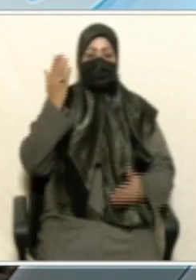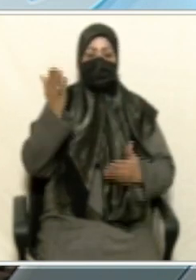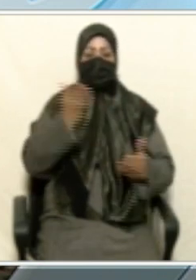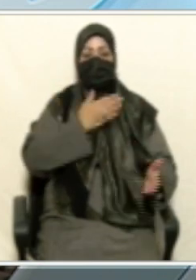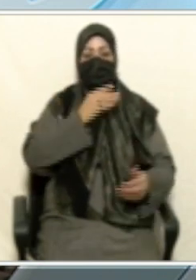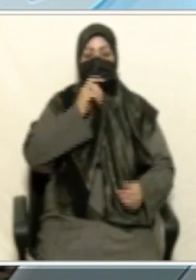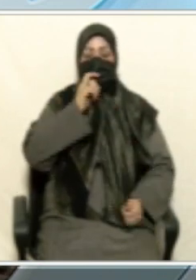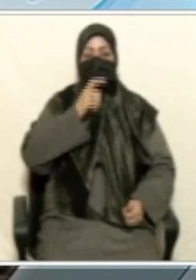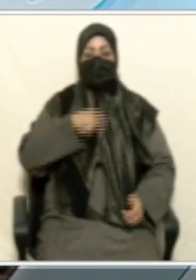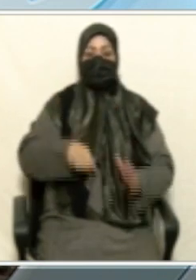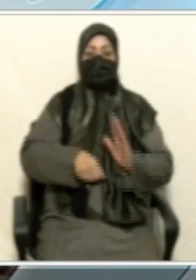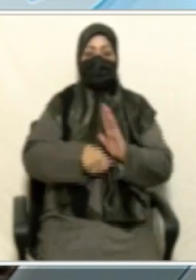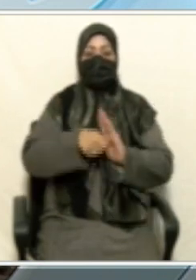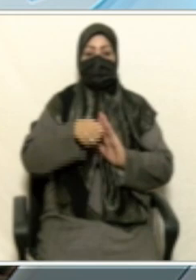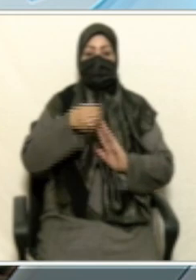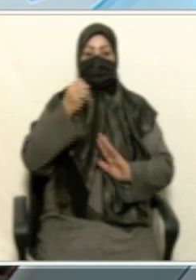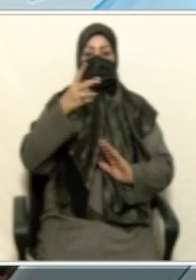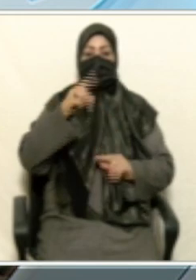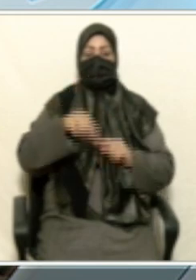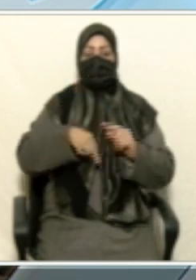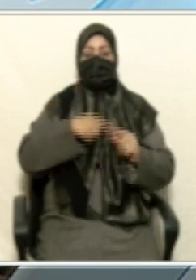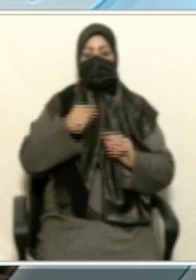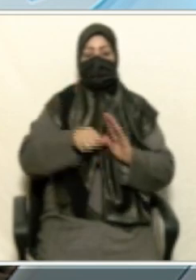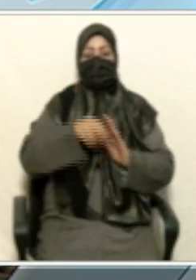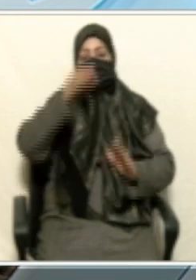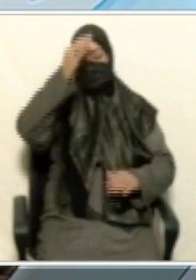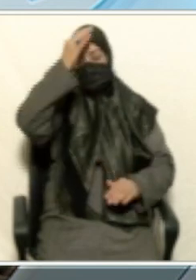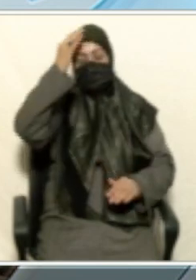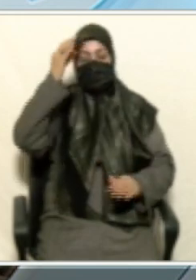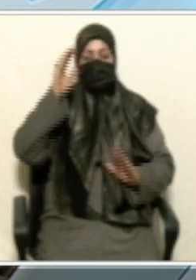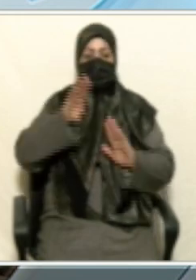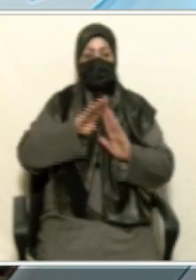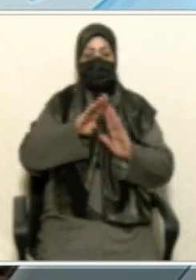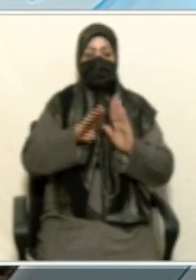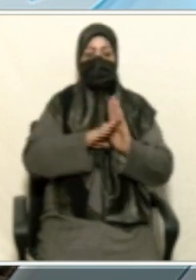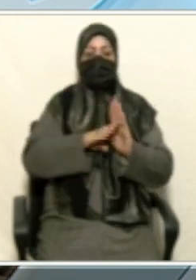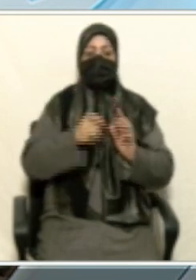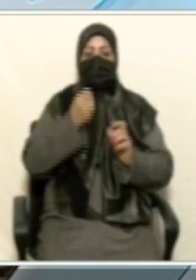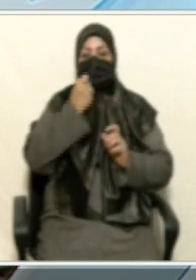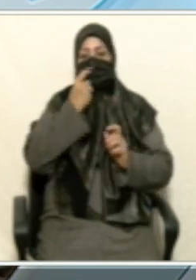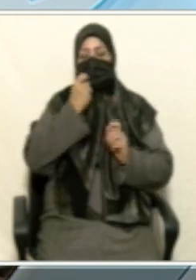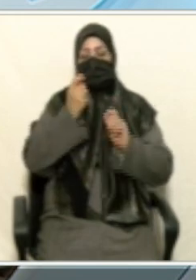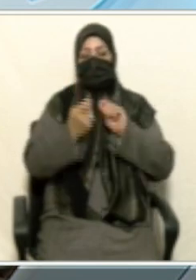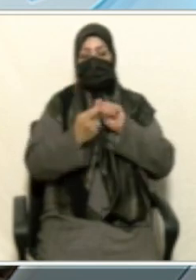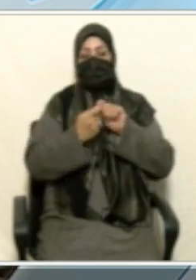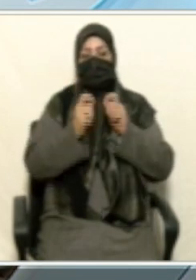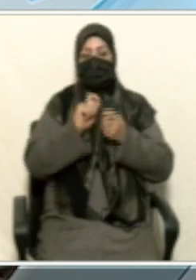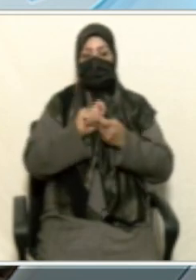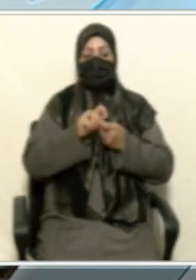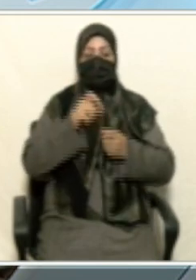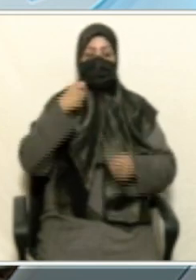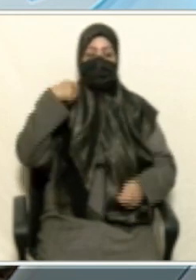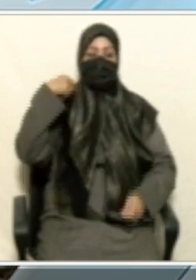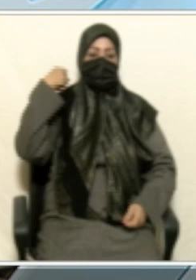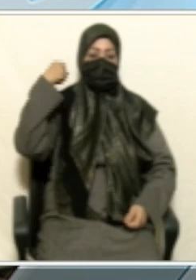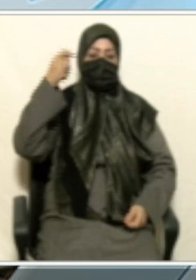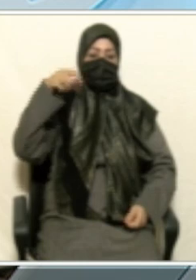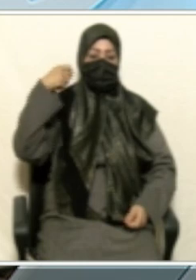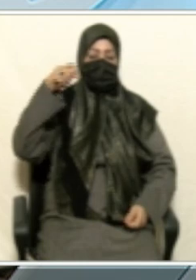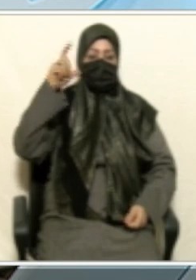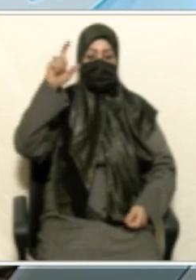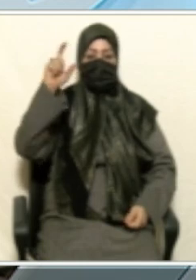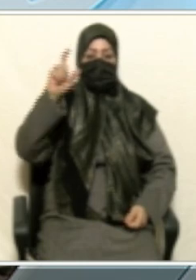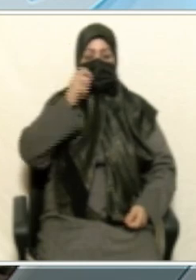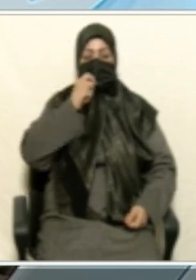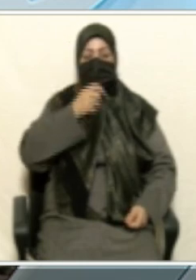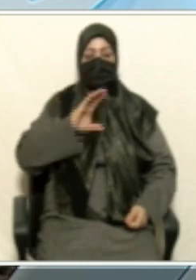تعالى من برنامجكم مع دار الإفتاء. مع دار الإفتاء برنامج نجيب فيه عن أسئلة المشاهدين